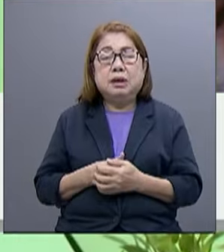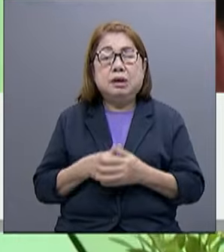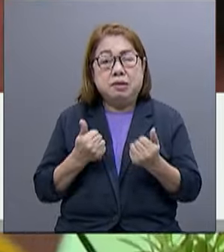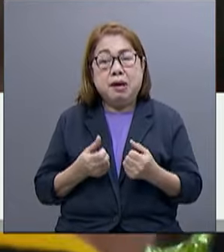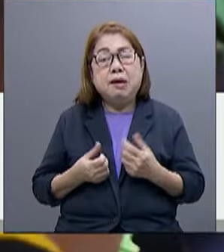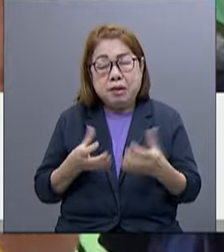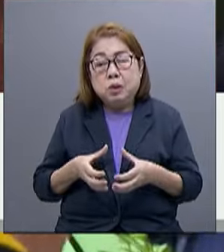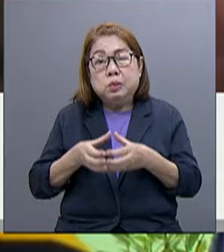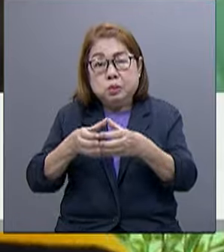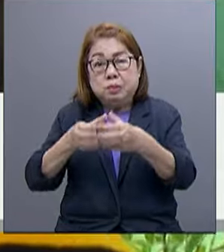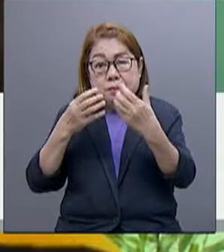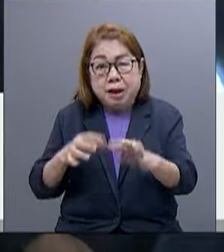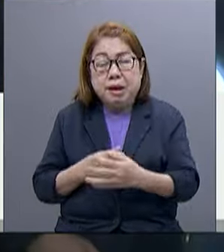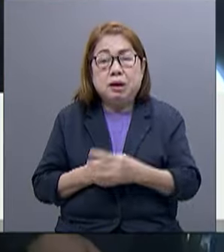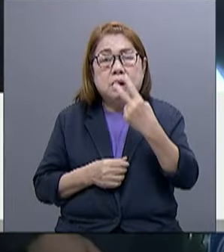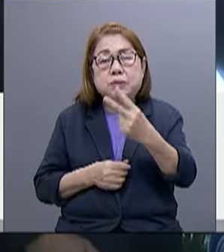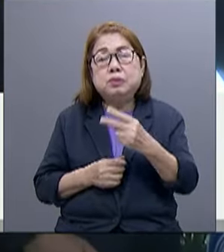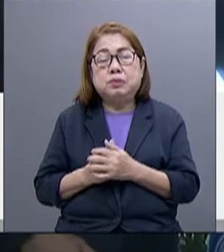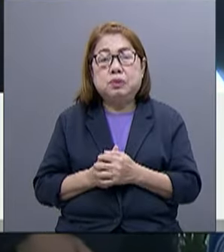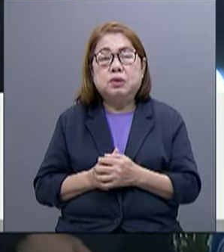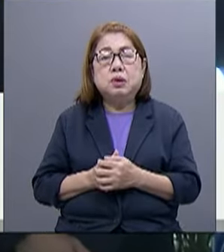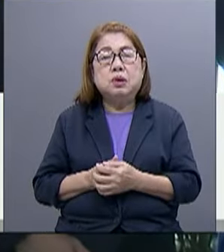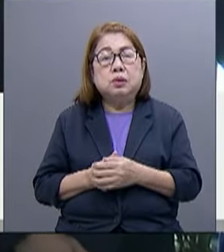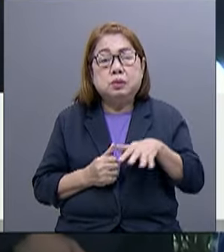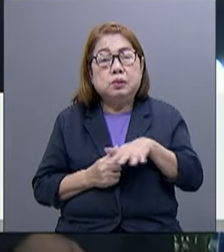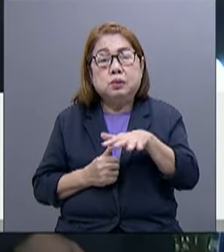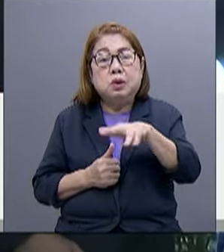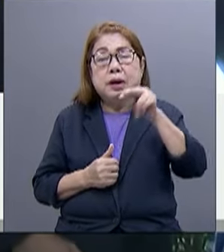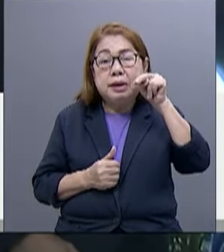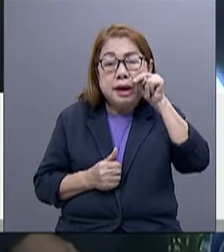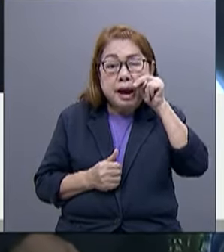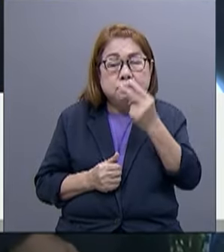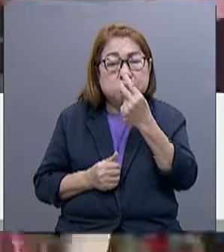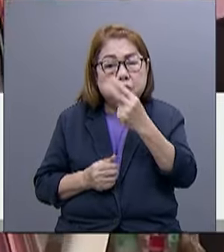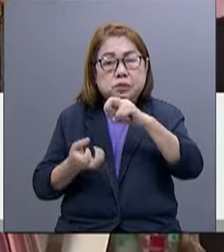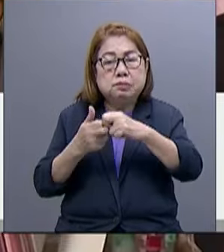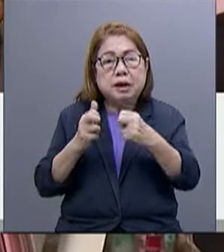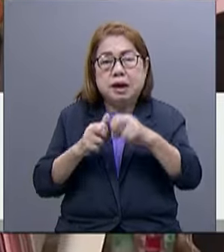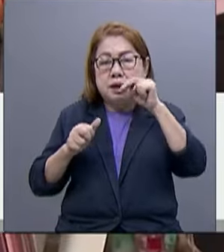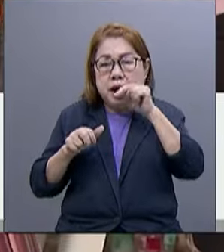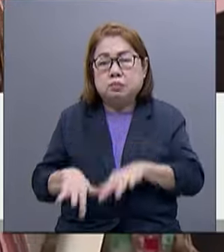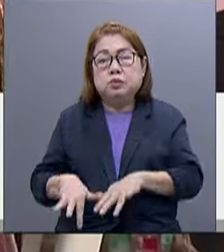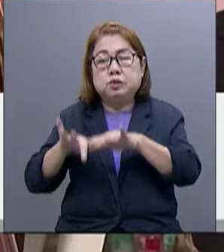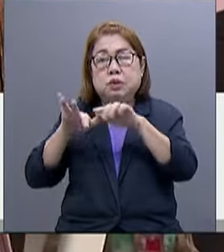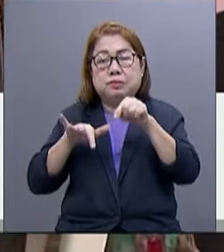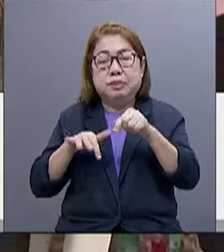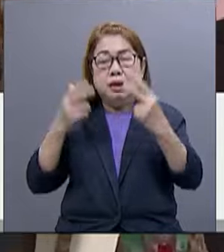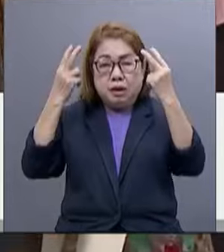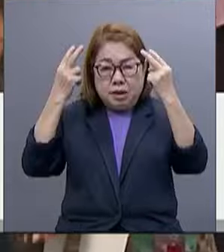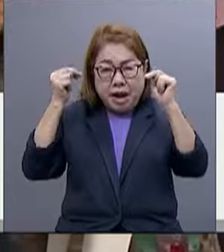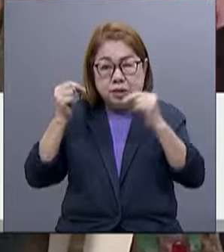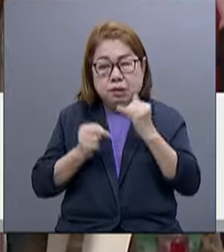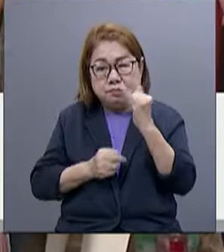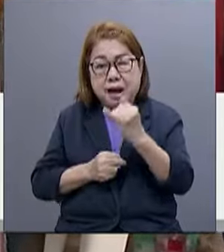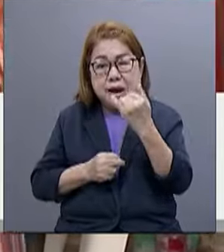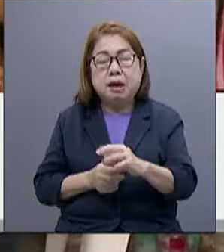พื้นที่ห้วยน้ำจางบ้านพึ่งตกนะคะติดตามการป้องกันการแก้ไขสถานการณ์อุทกภัยค่ะจุดนี้ล่ะค่ะที่นายกรัฐมนตรี